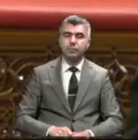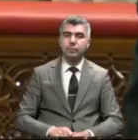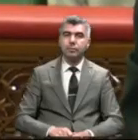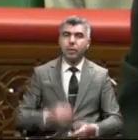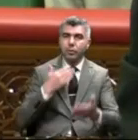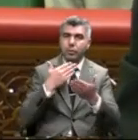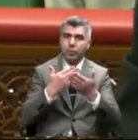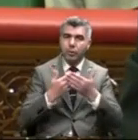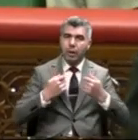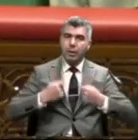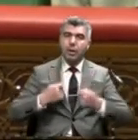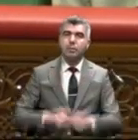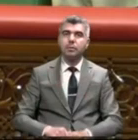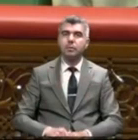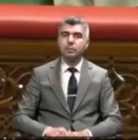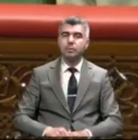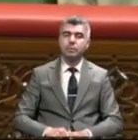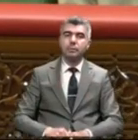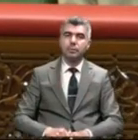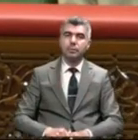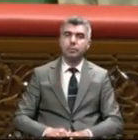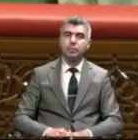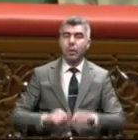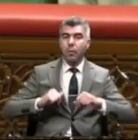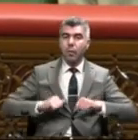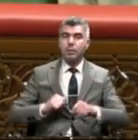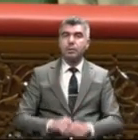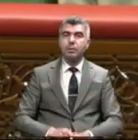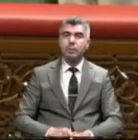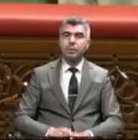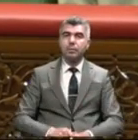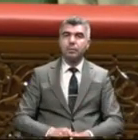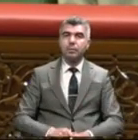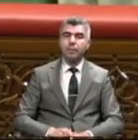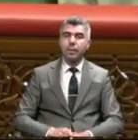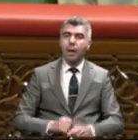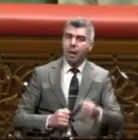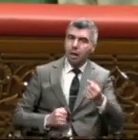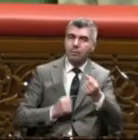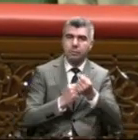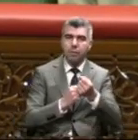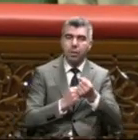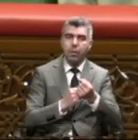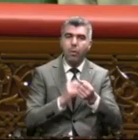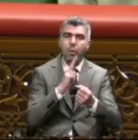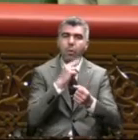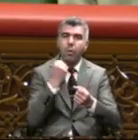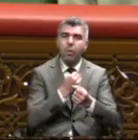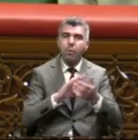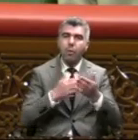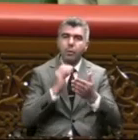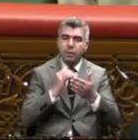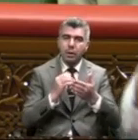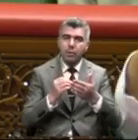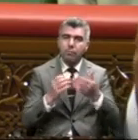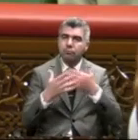شكرا السيد الرئيس السيد الوزير نساند جهد الحكومه لاستعمال الهوامش الجبائيه